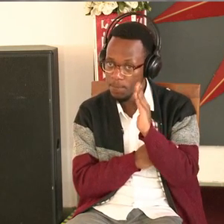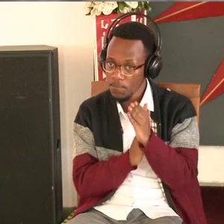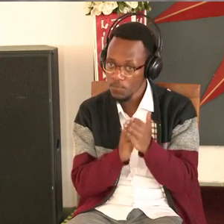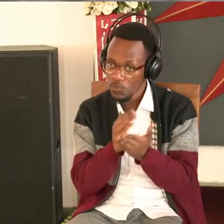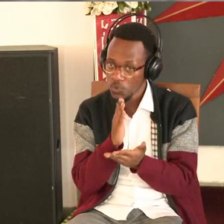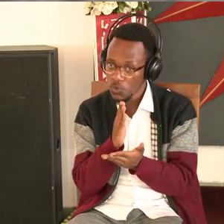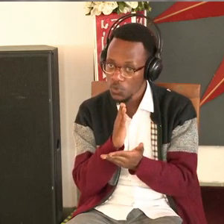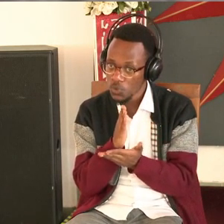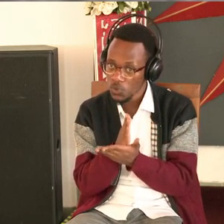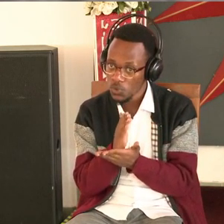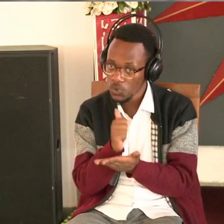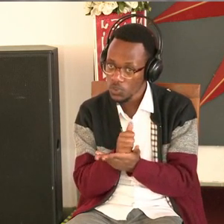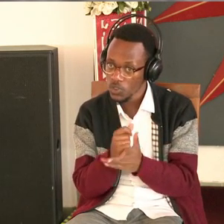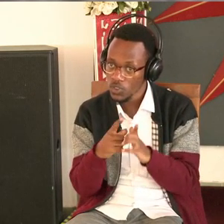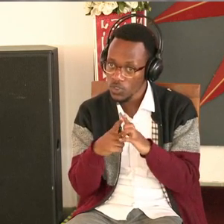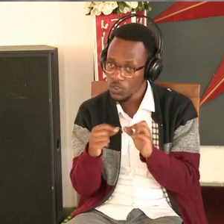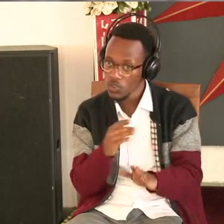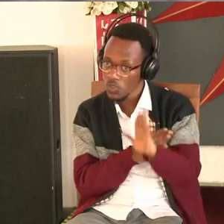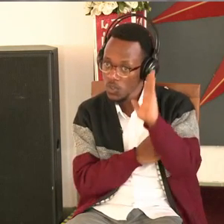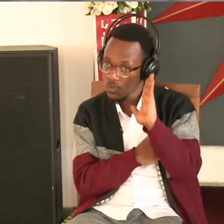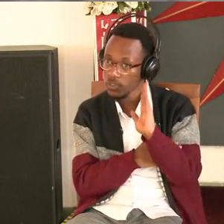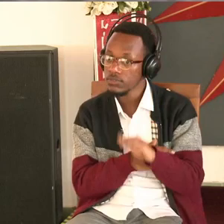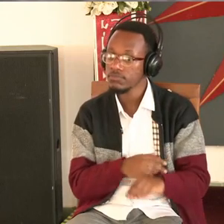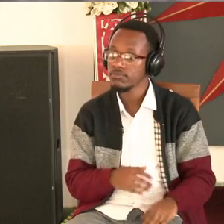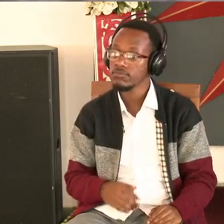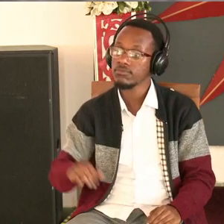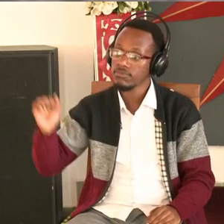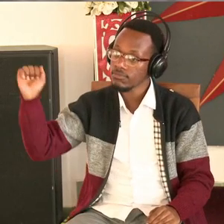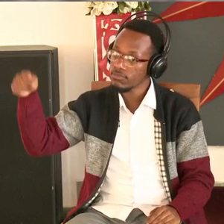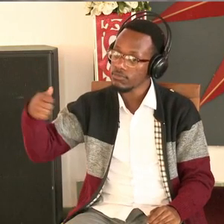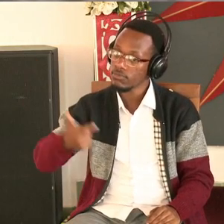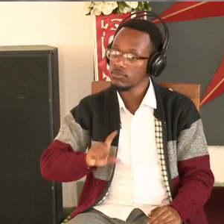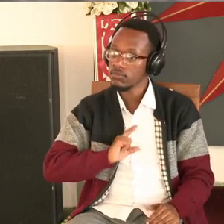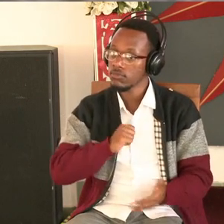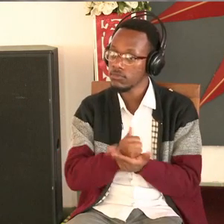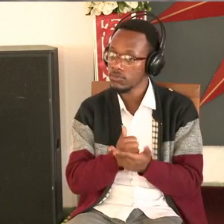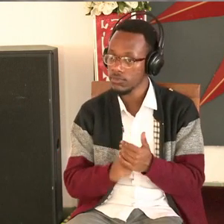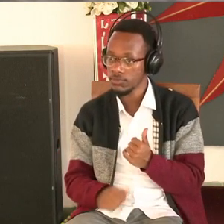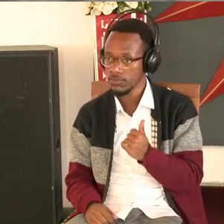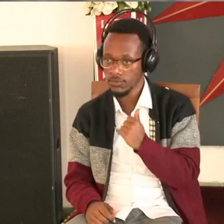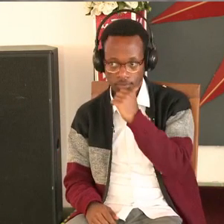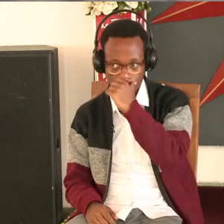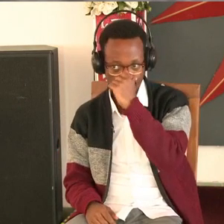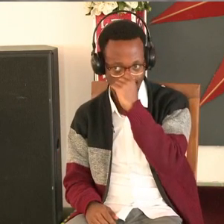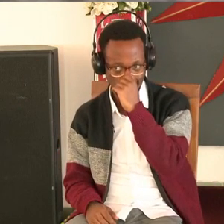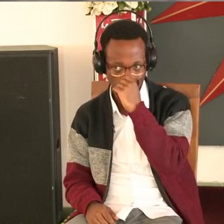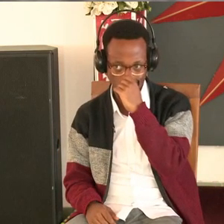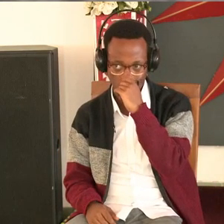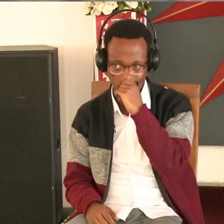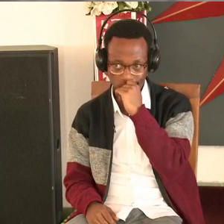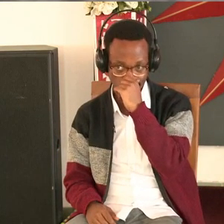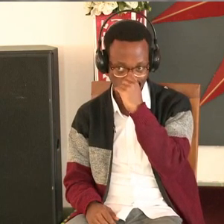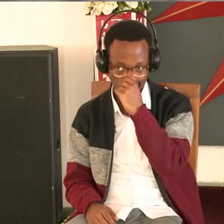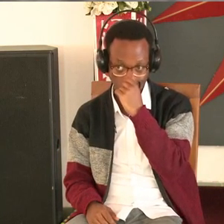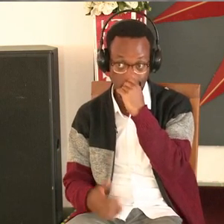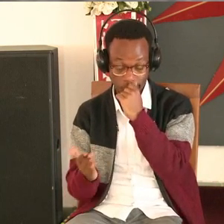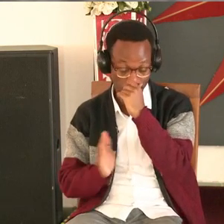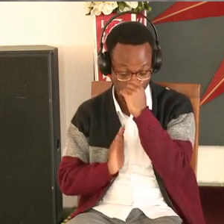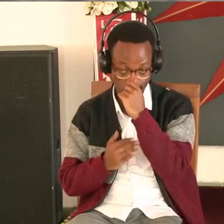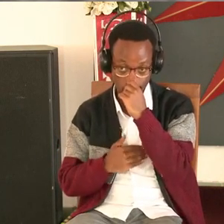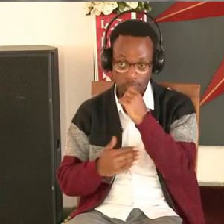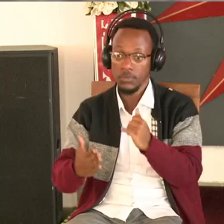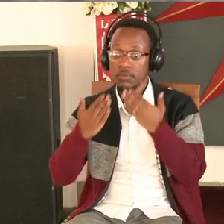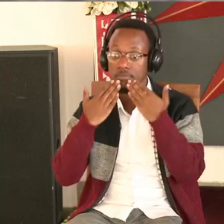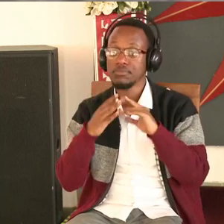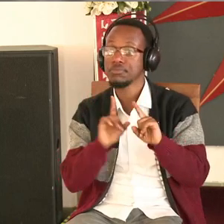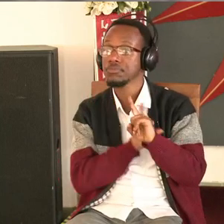ry'Imana, tugendere mu ijambo ry'Imana. Kubera yuko ijambo rye ni yego kandi ni amen. Nous remercions le Seigneur.